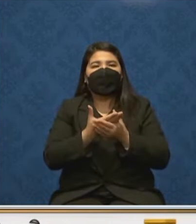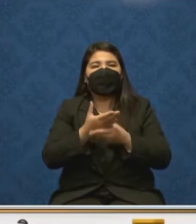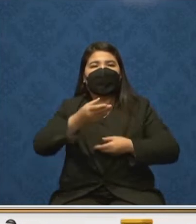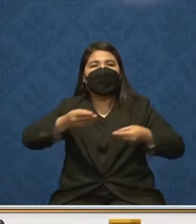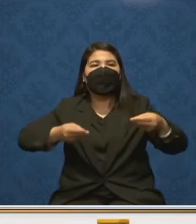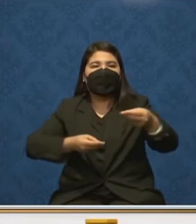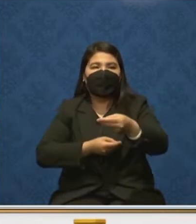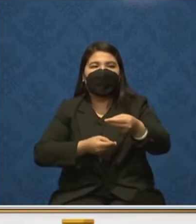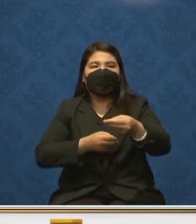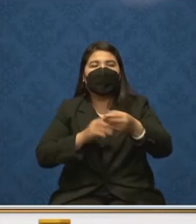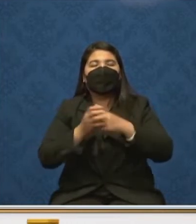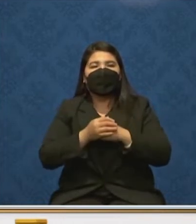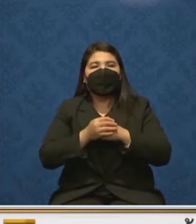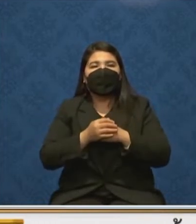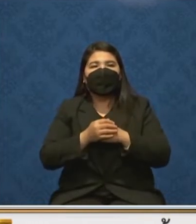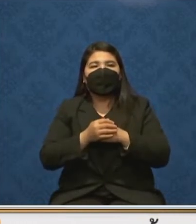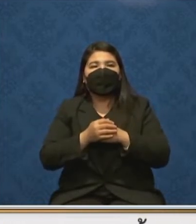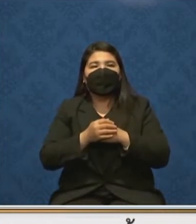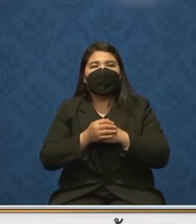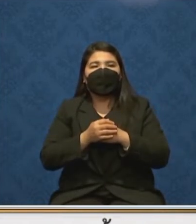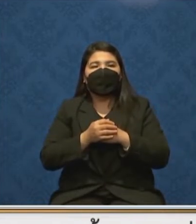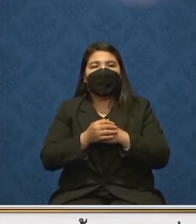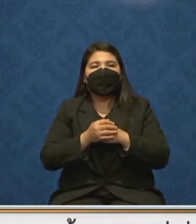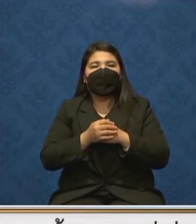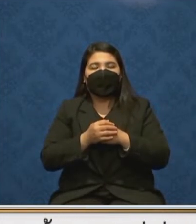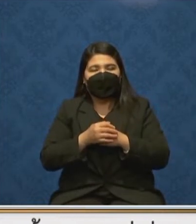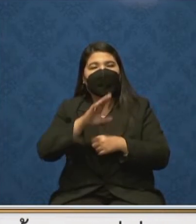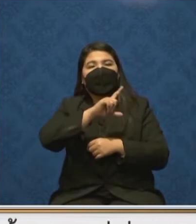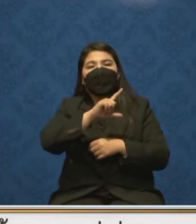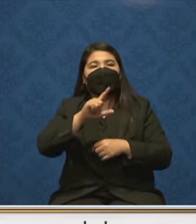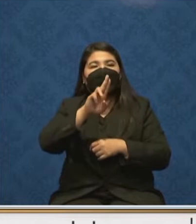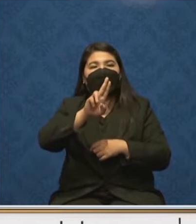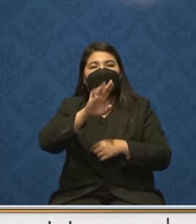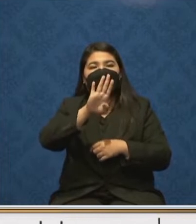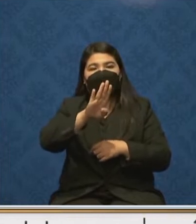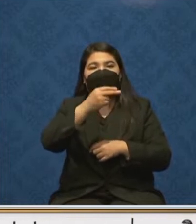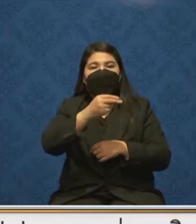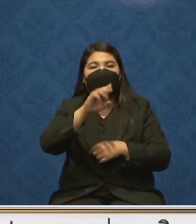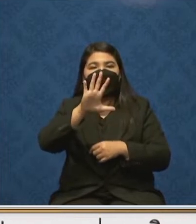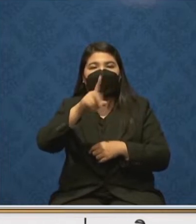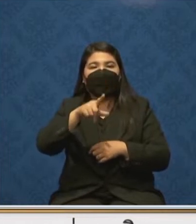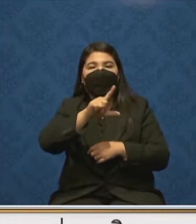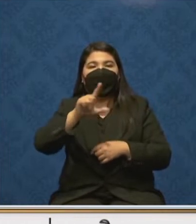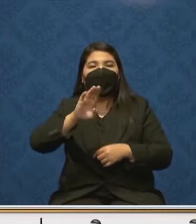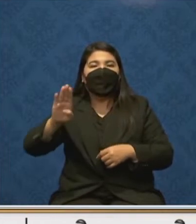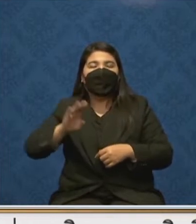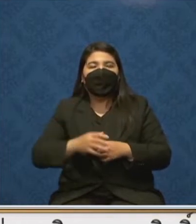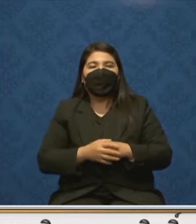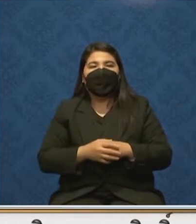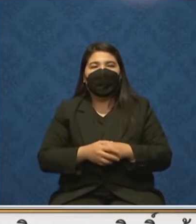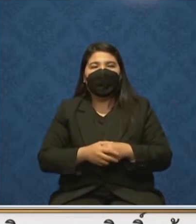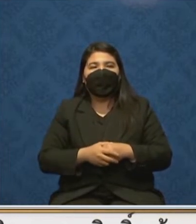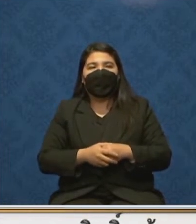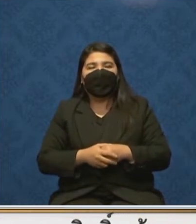66 นี่แต่ในสวของนี่ี่ยังติดคร้าง อยู่ 45,000 ล้านบาท ต้โเชอปีละหมื่นล้านถ้านว่